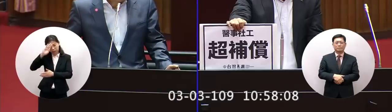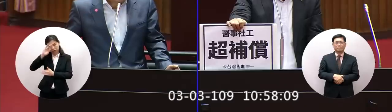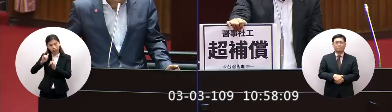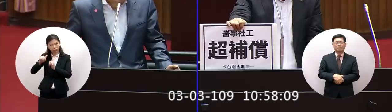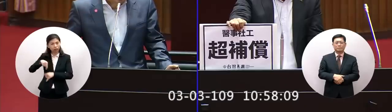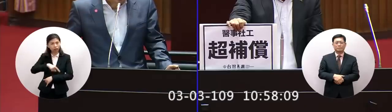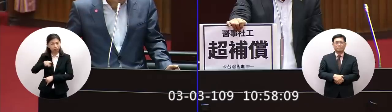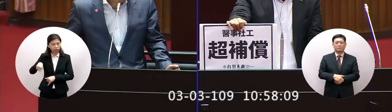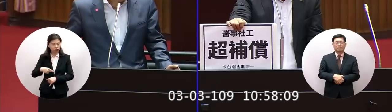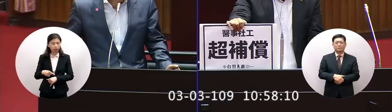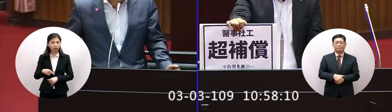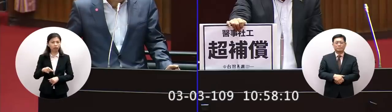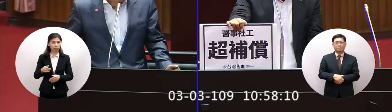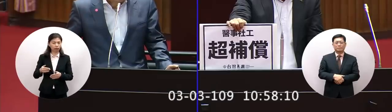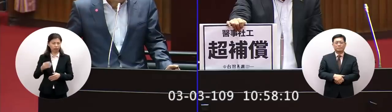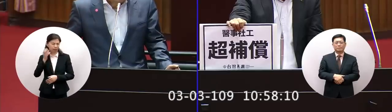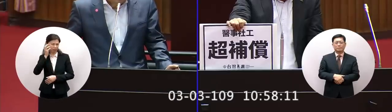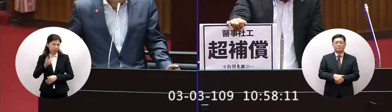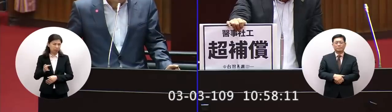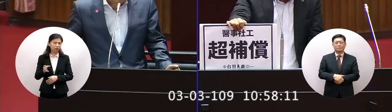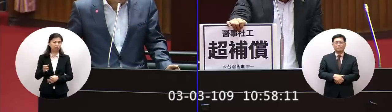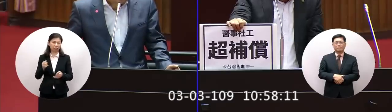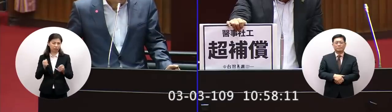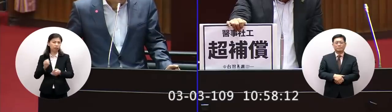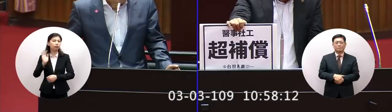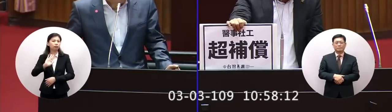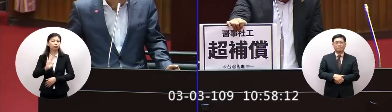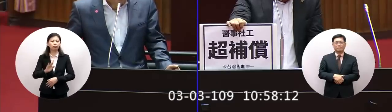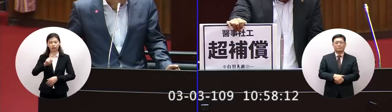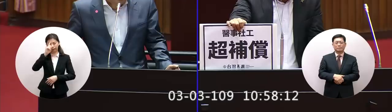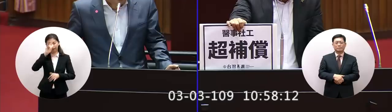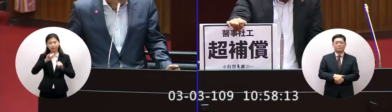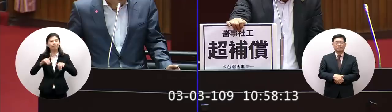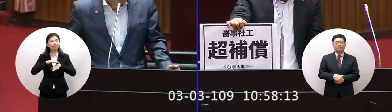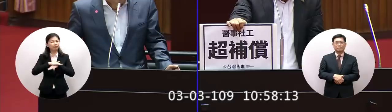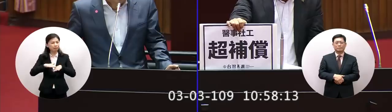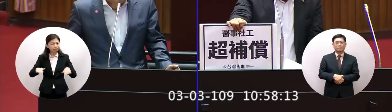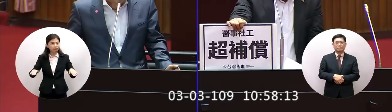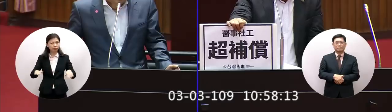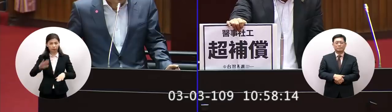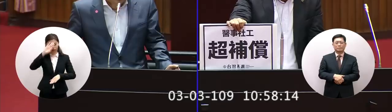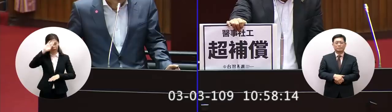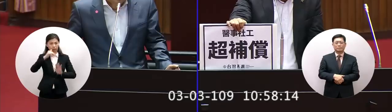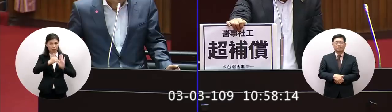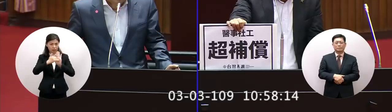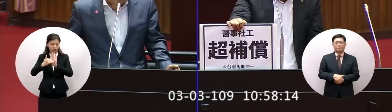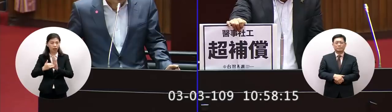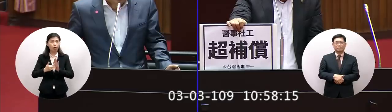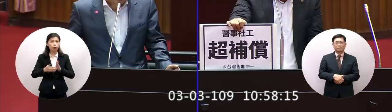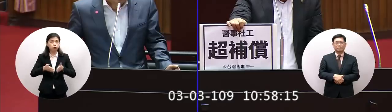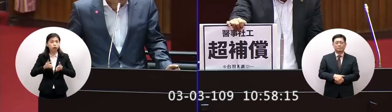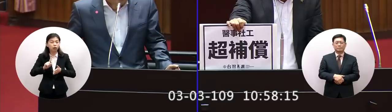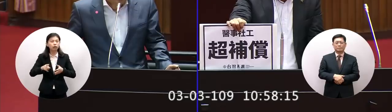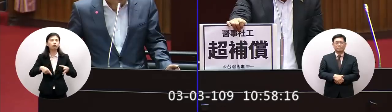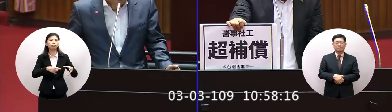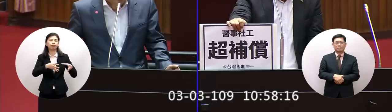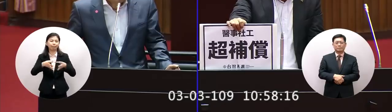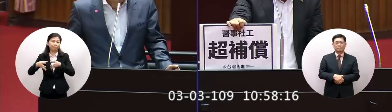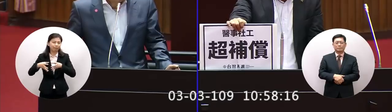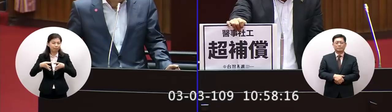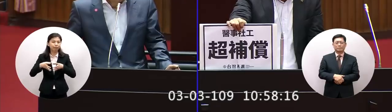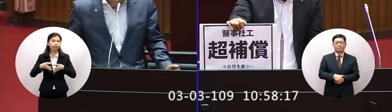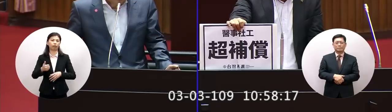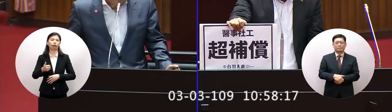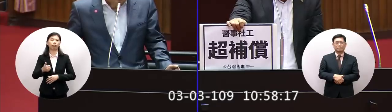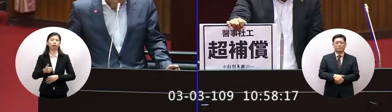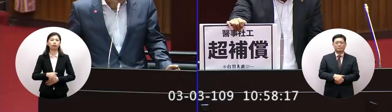人，其实社会是需要一个和谐的社会，那防疫是需要建立在大家团结的基础上才会做得